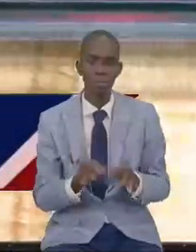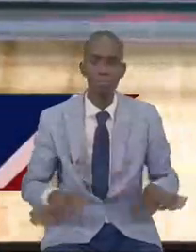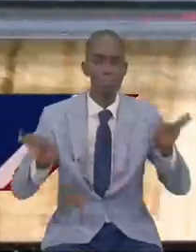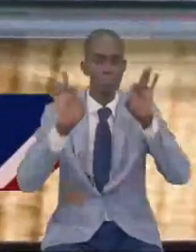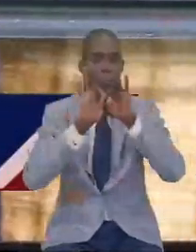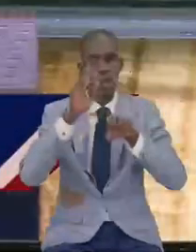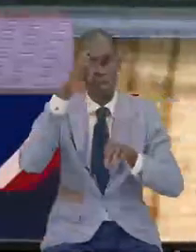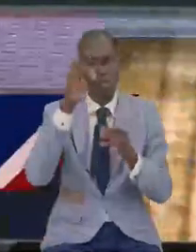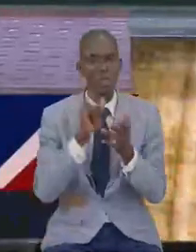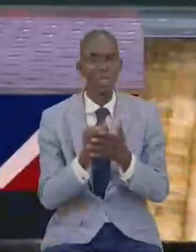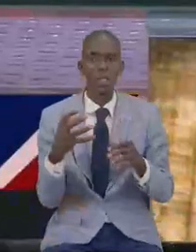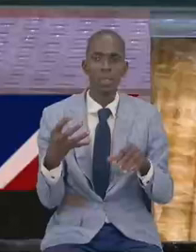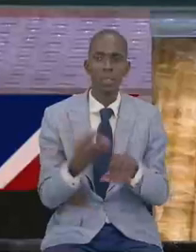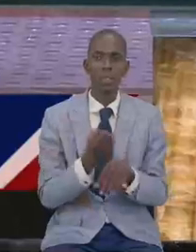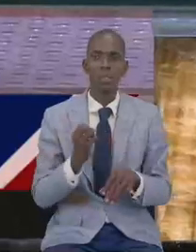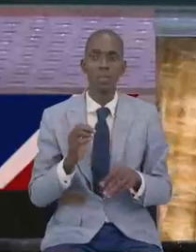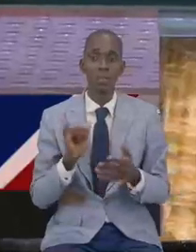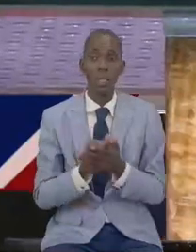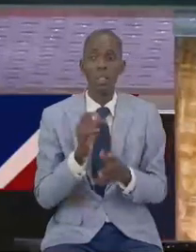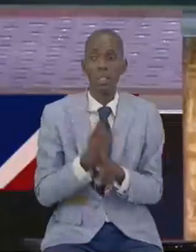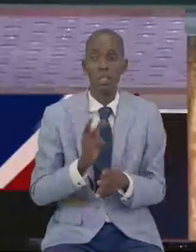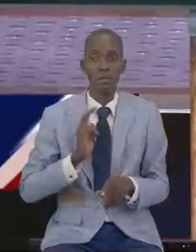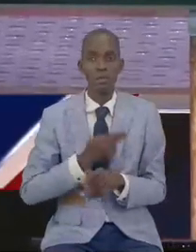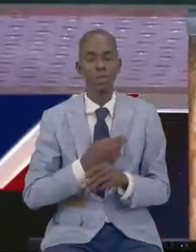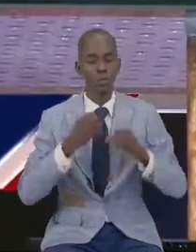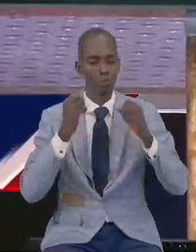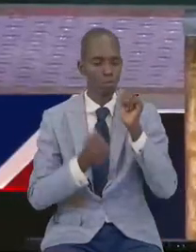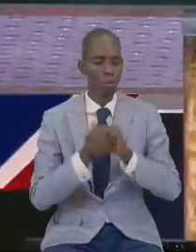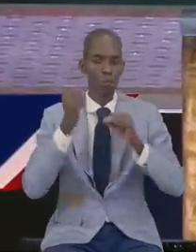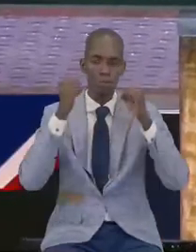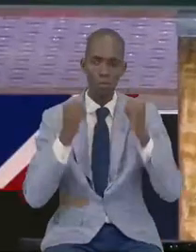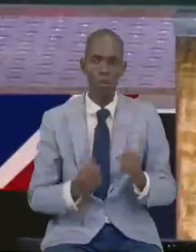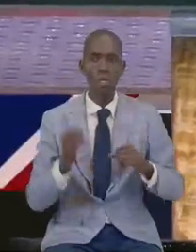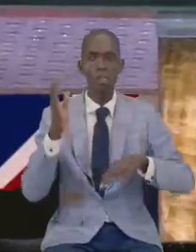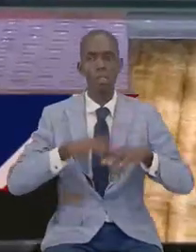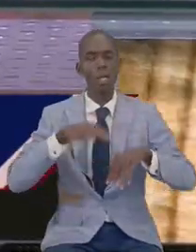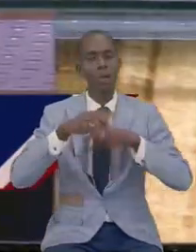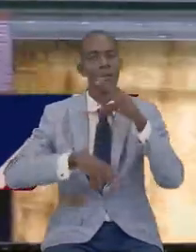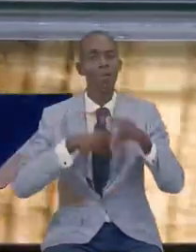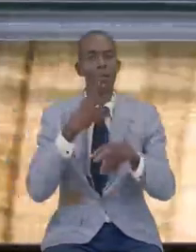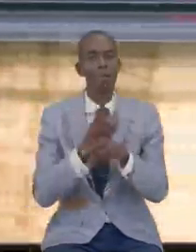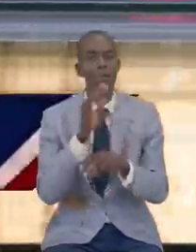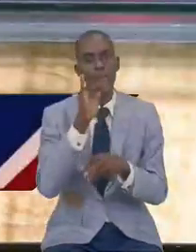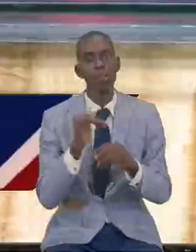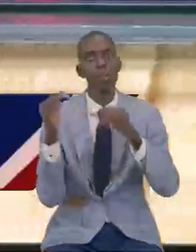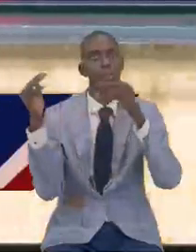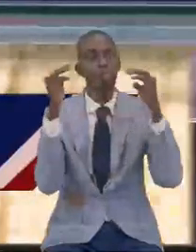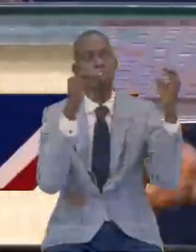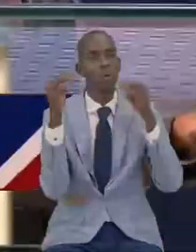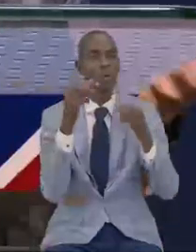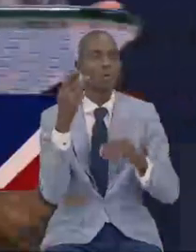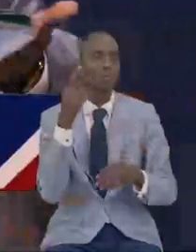maintient plus ou bien qui nous rend plus forts que les guerriers du monde. je relis